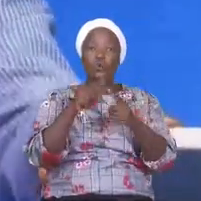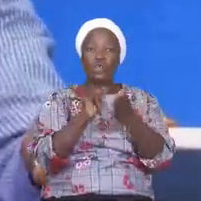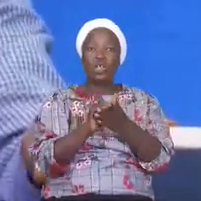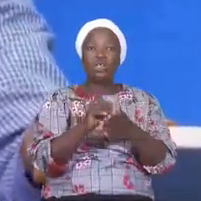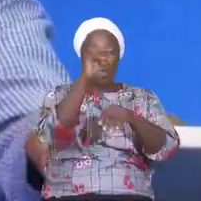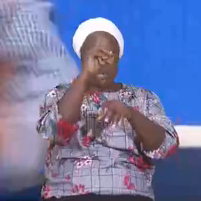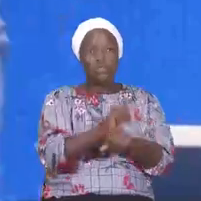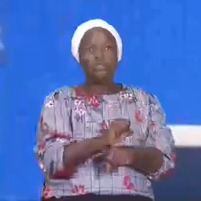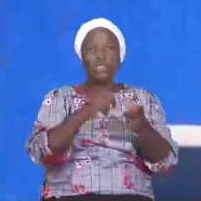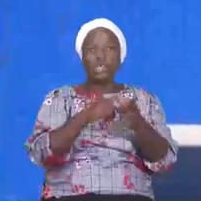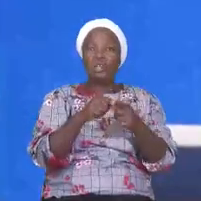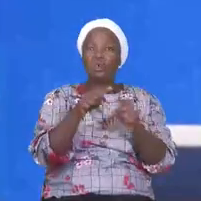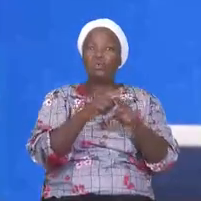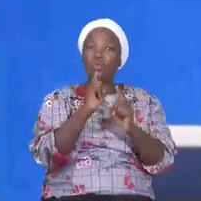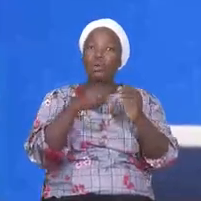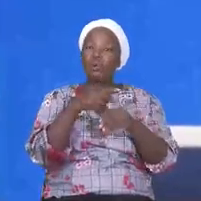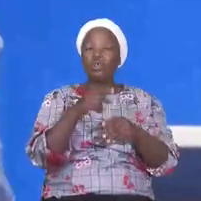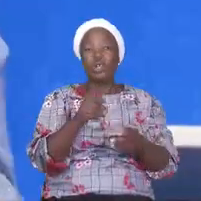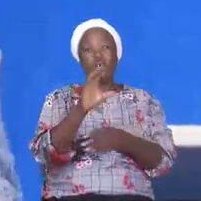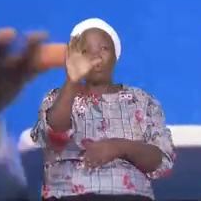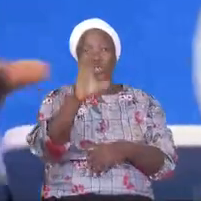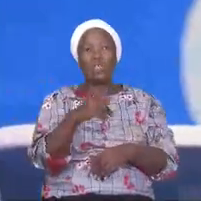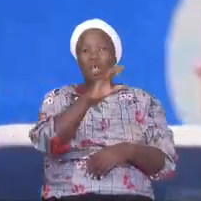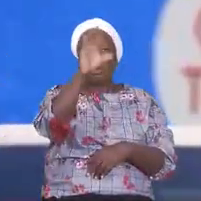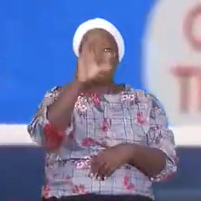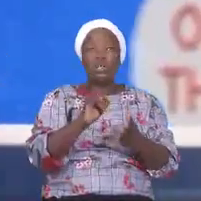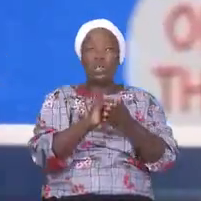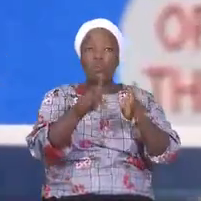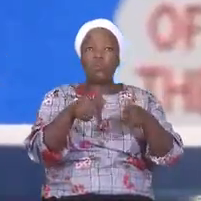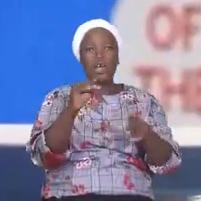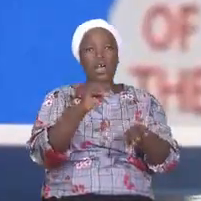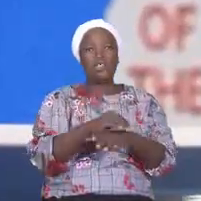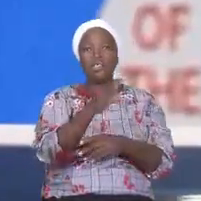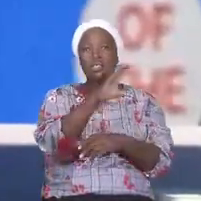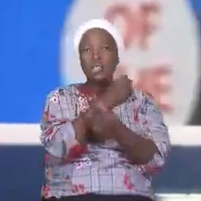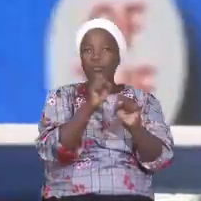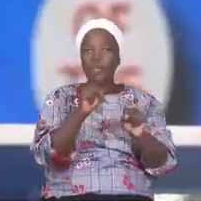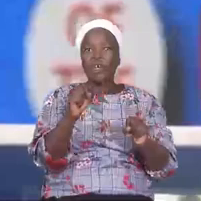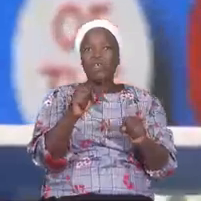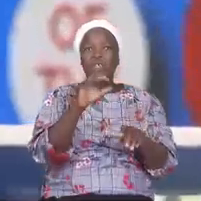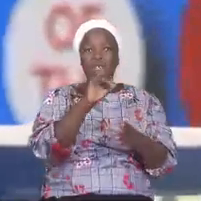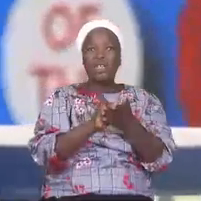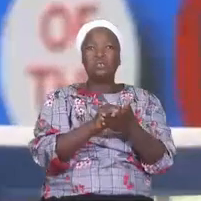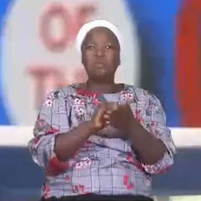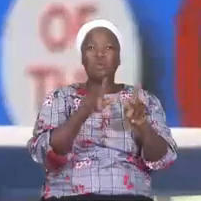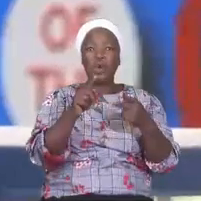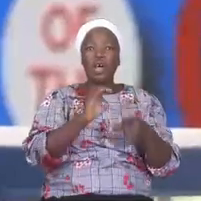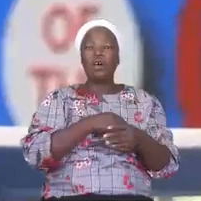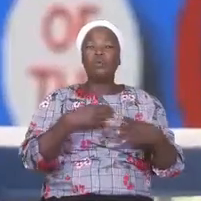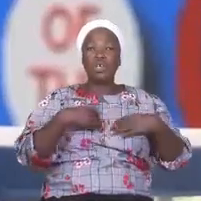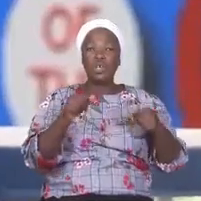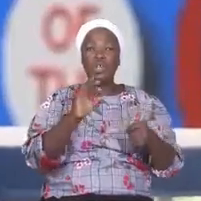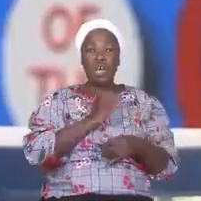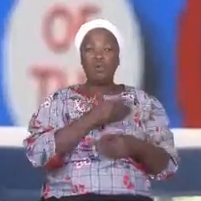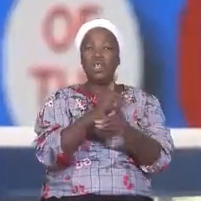que la tradition est le chemin, ils s'attachent à la tradition. Et quand vous parlez de la croix qui pourvoit